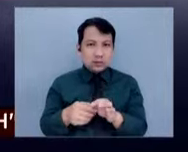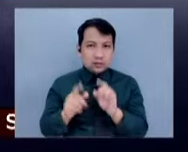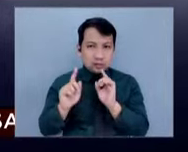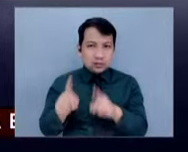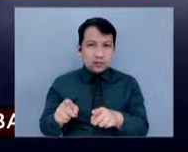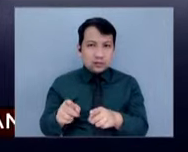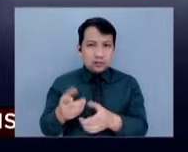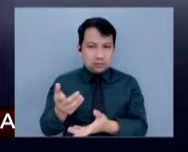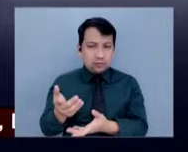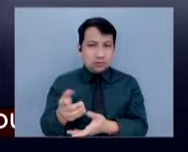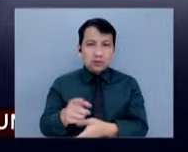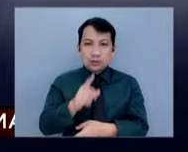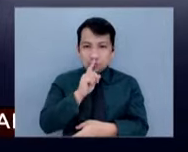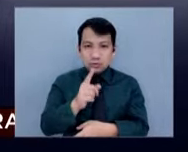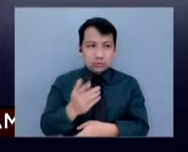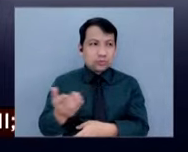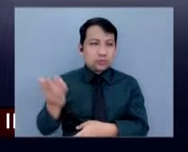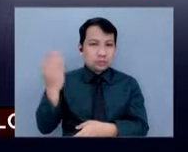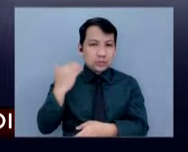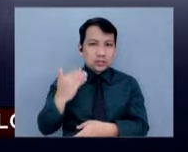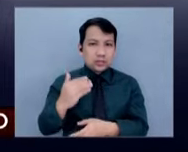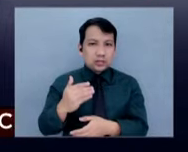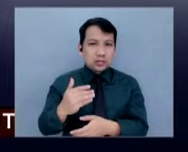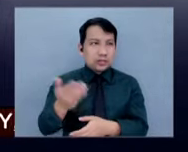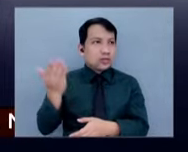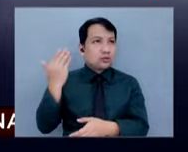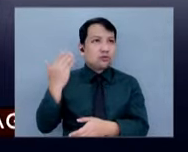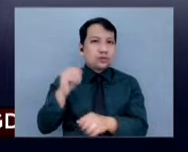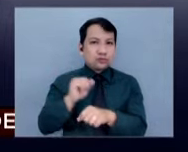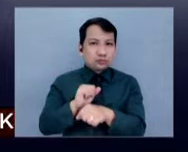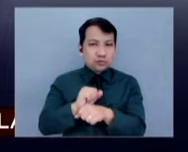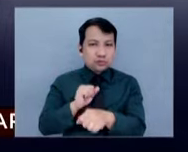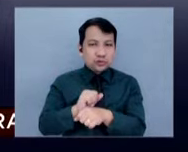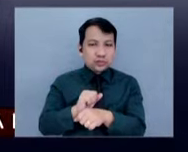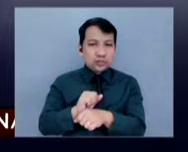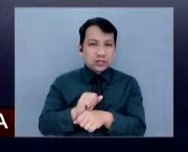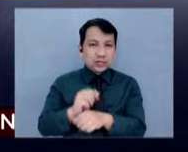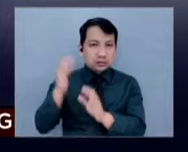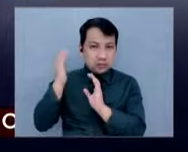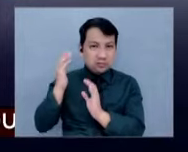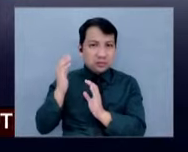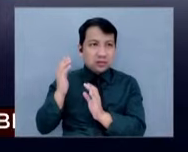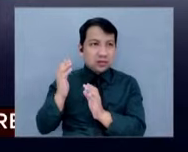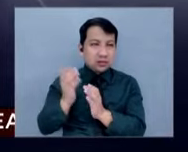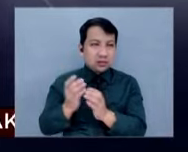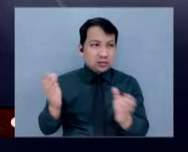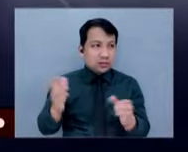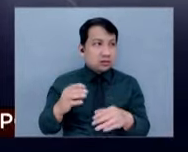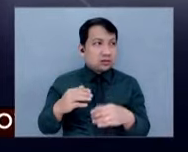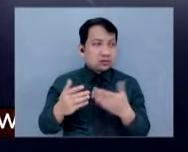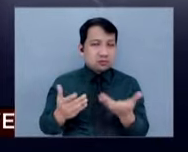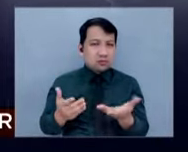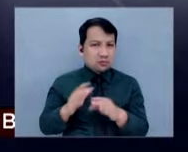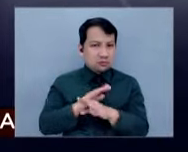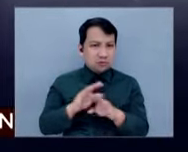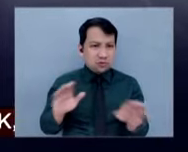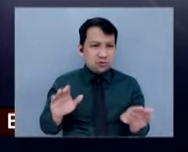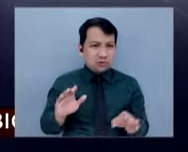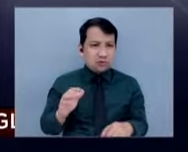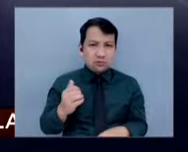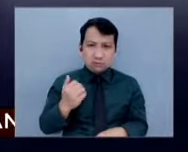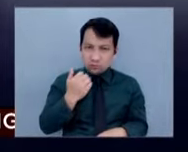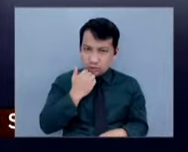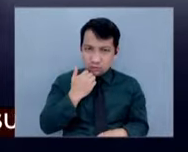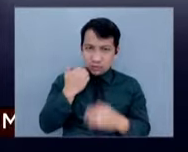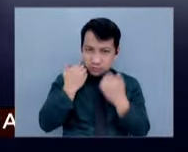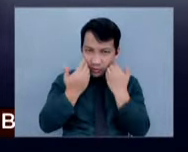Totoong nagkargador ng tela sa Divisoria noon ang Barangay 5 Panalo host na si Gerald. Pero wala naman daw dapat ikahiya